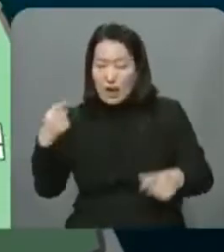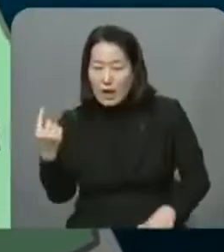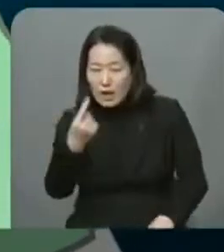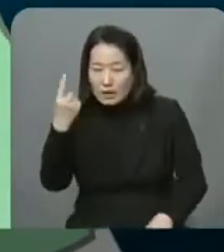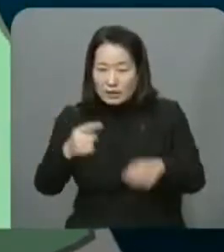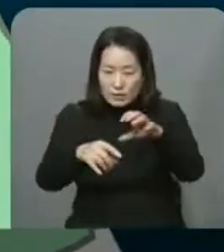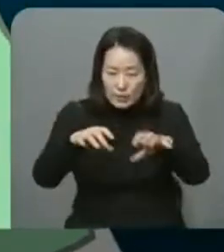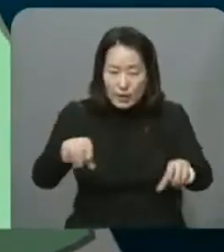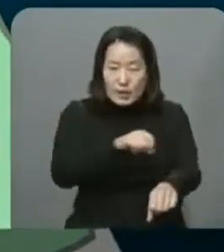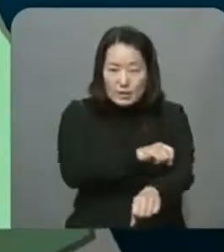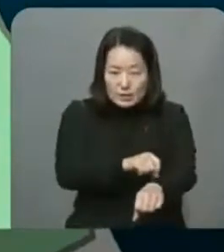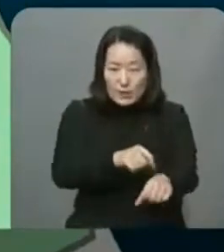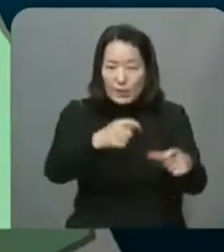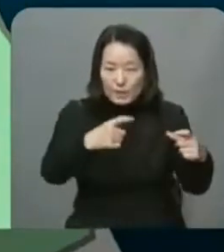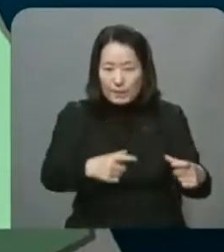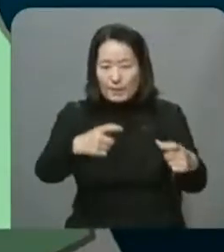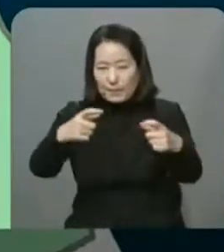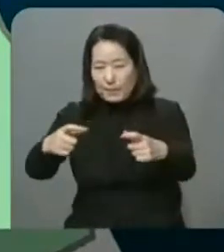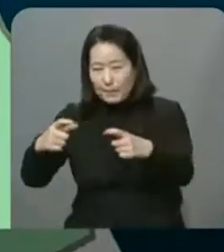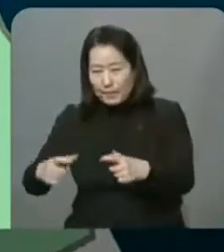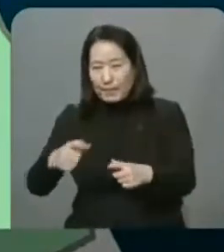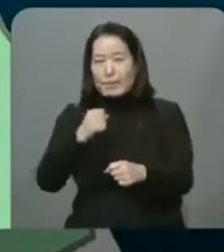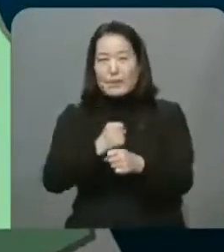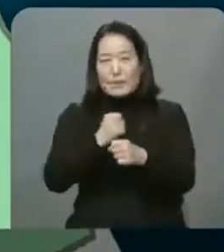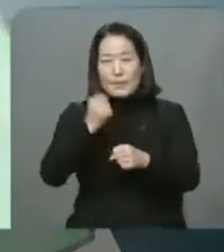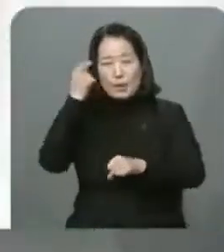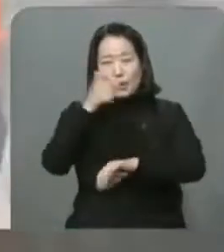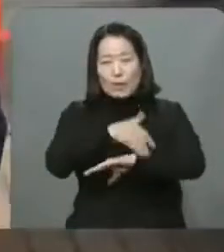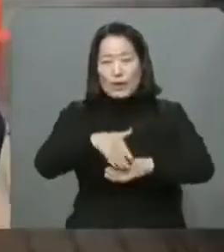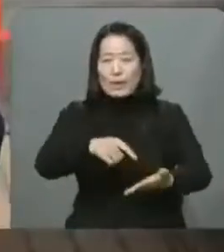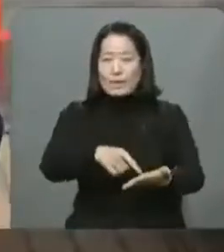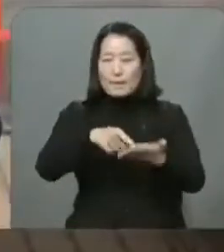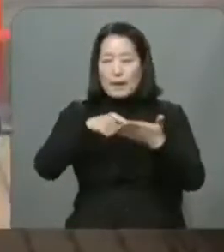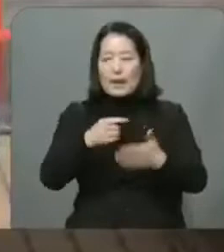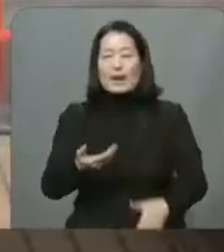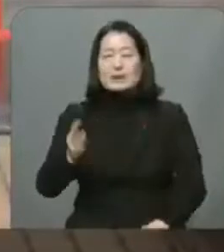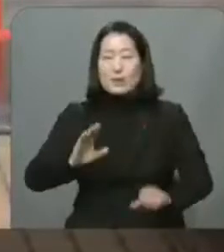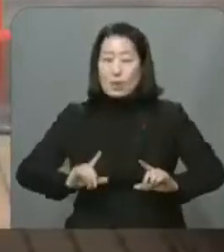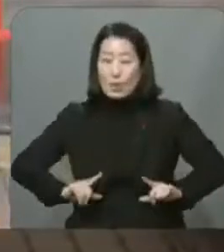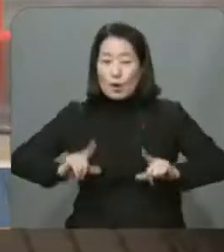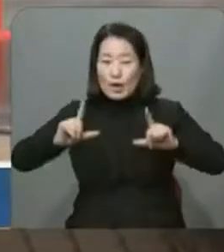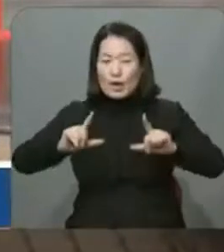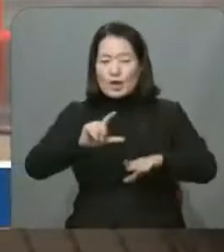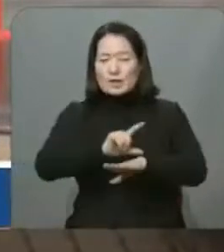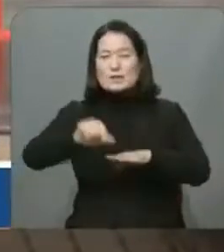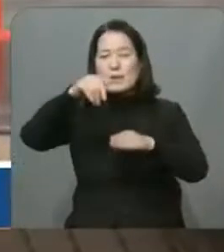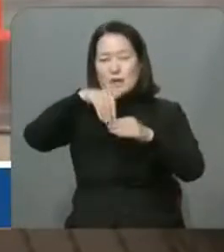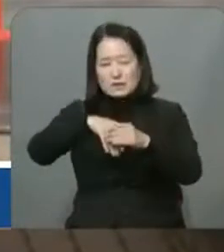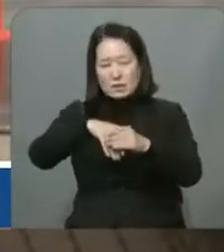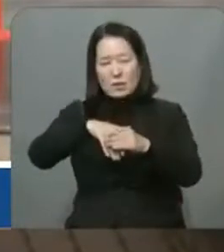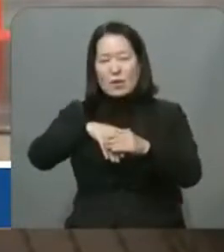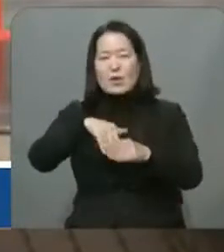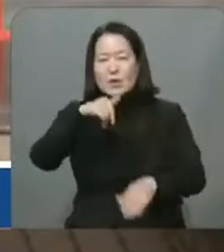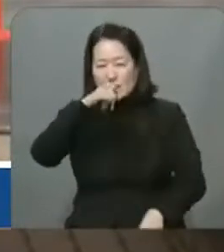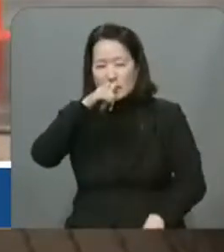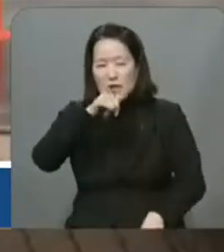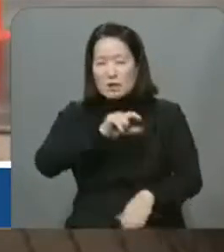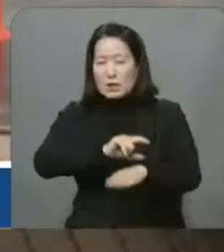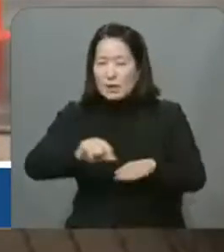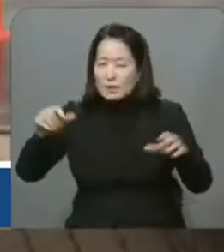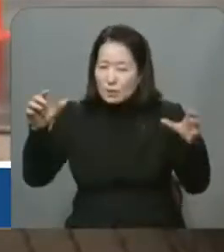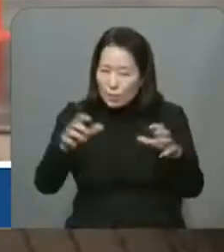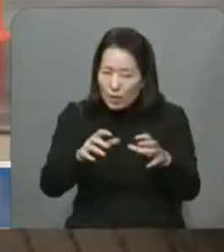지역권 등 특별 광역권 구상을 내놓은 바 있습니다. 하지만 올해 지방선거가 예정돼 있는 만큼 지자체 간